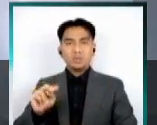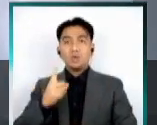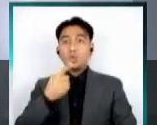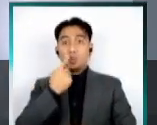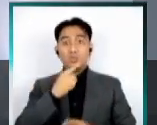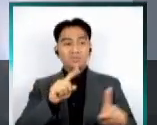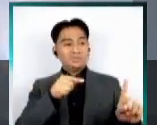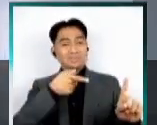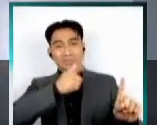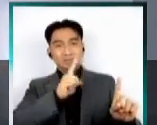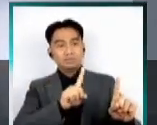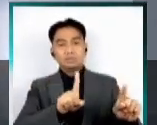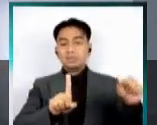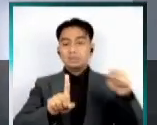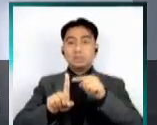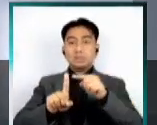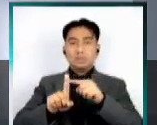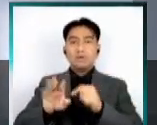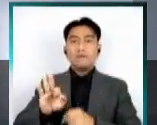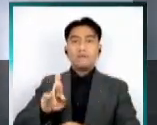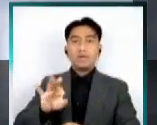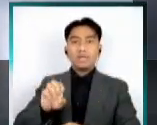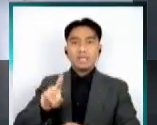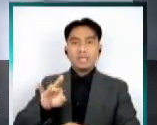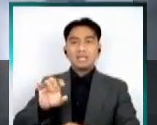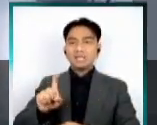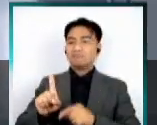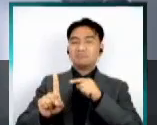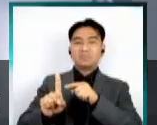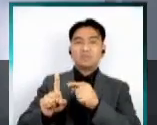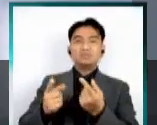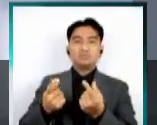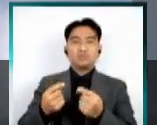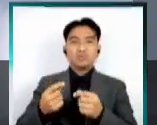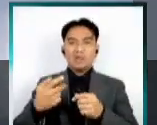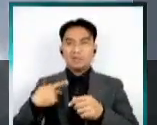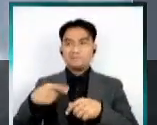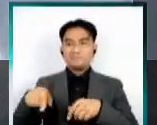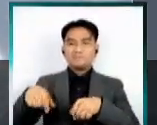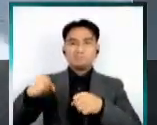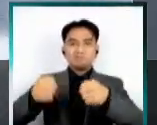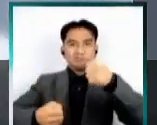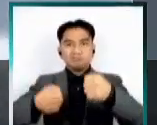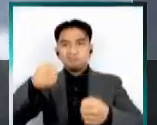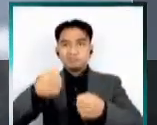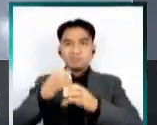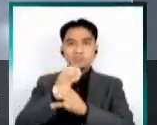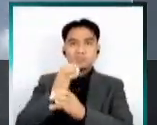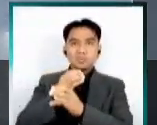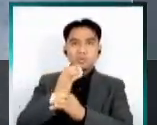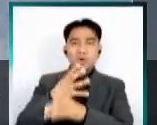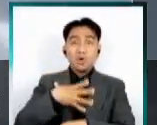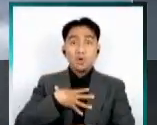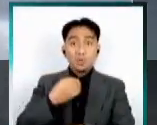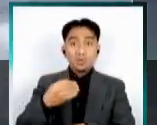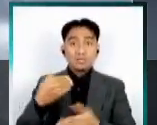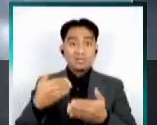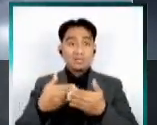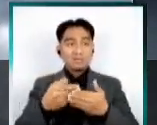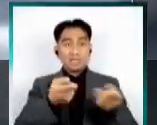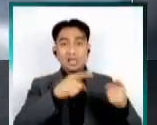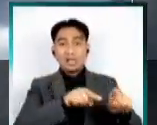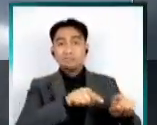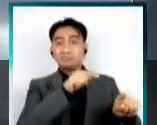si Frederick Pino. Siya ang hinihinalang nagmamaneho ng puting kotseng namataan malapit sa crime scene bago